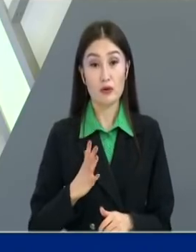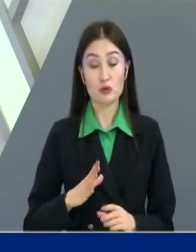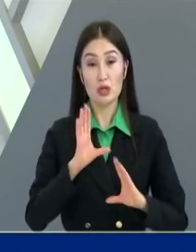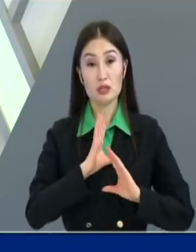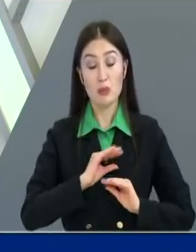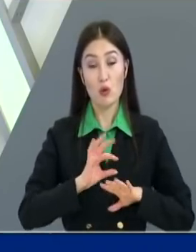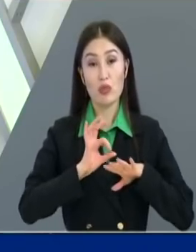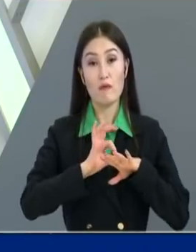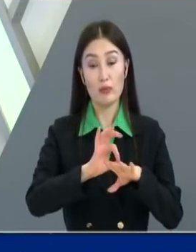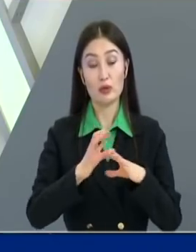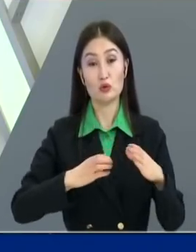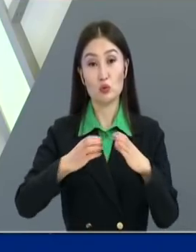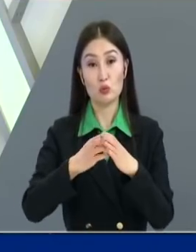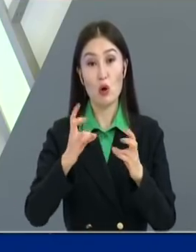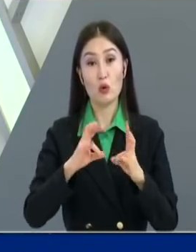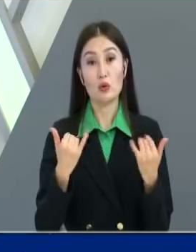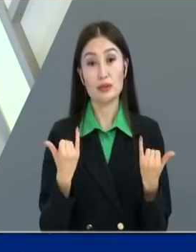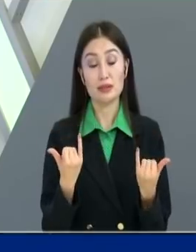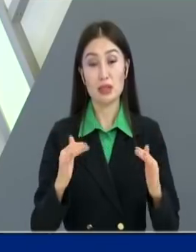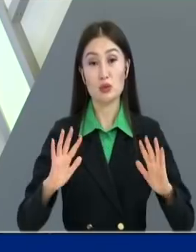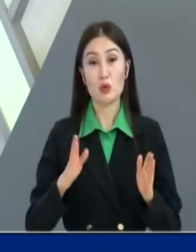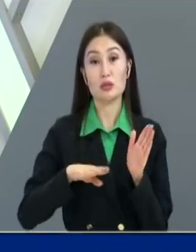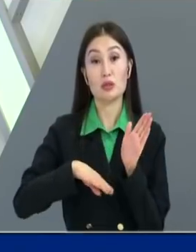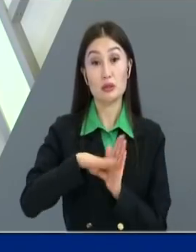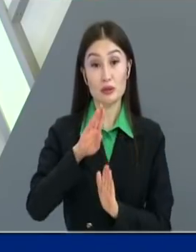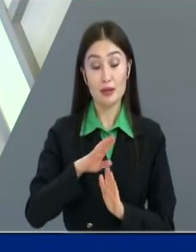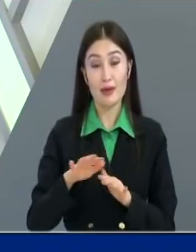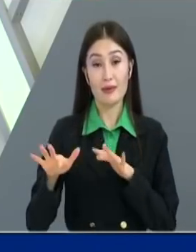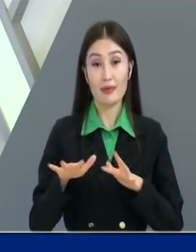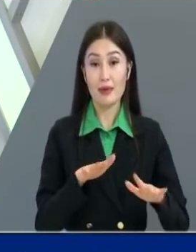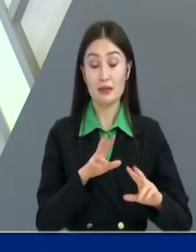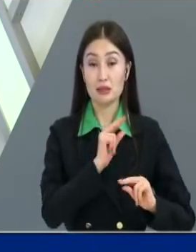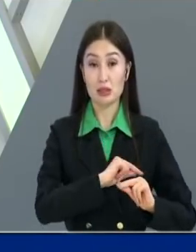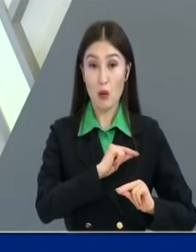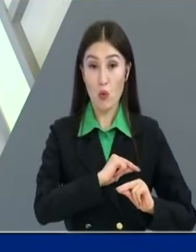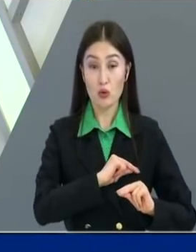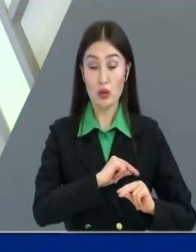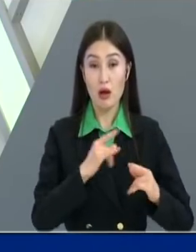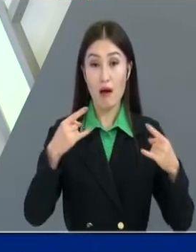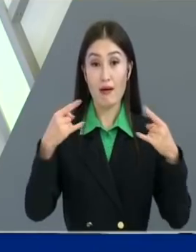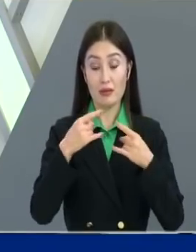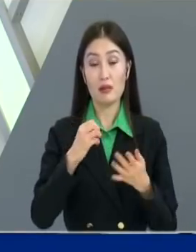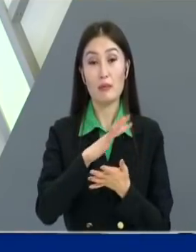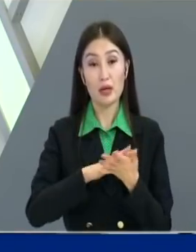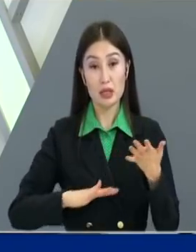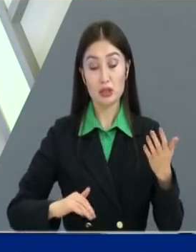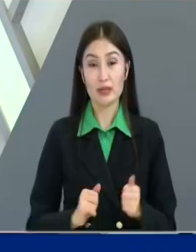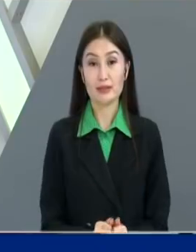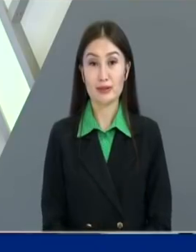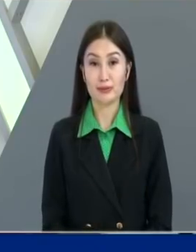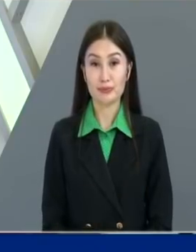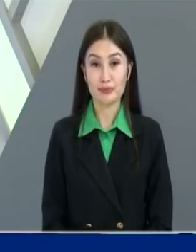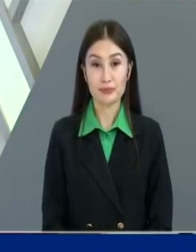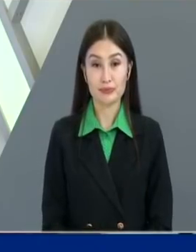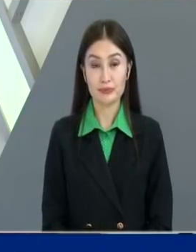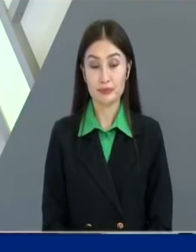спокойно выпроводить группу. Однако сейчас ситуация стабилизировалась, и деятельность канала продолжается. Албетте, кызматкерлер каршы